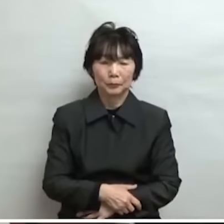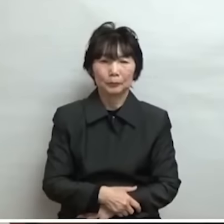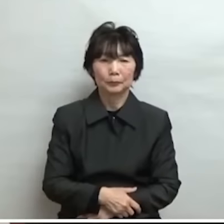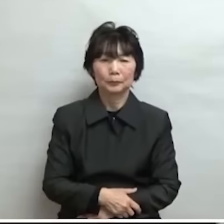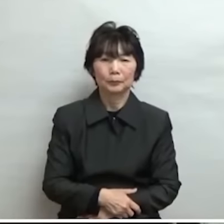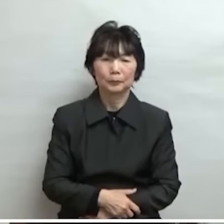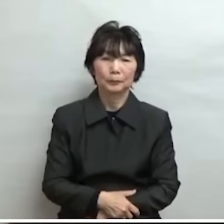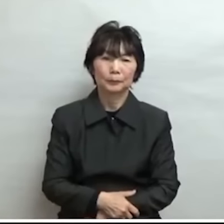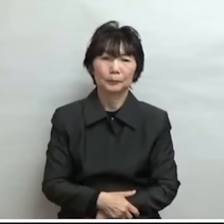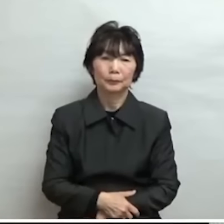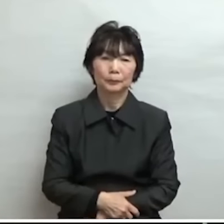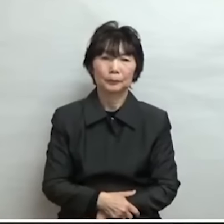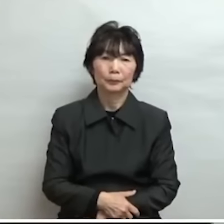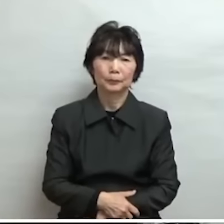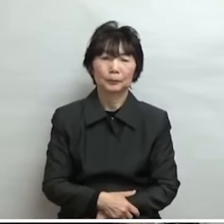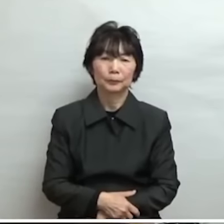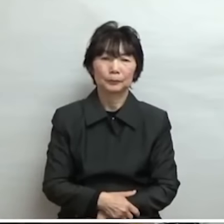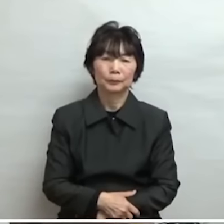どうぞ中尾さん。